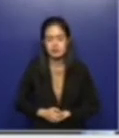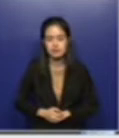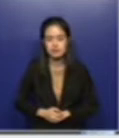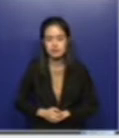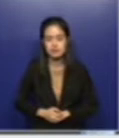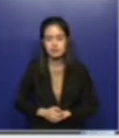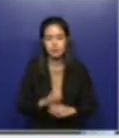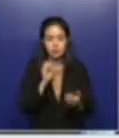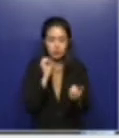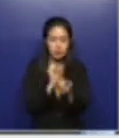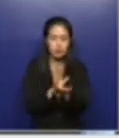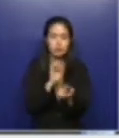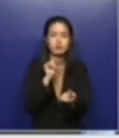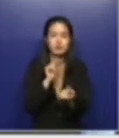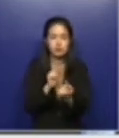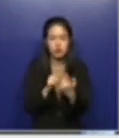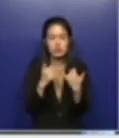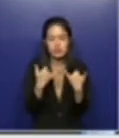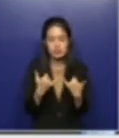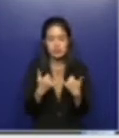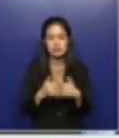ผลกระทบที่เกิดขึ้น